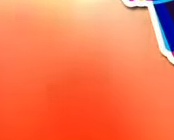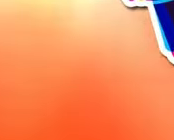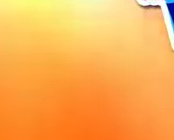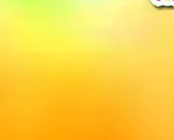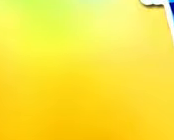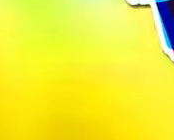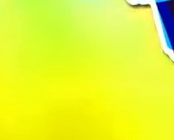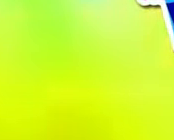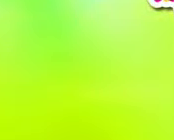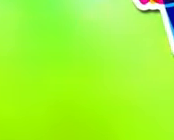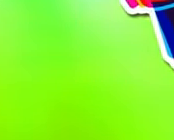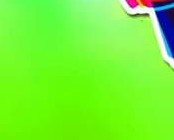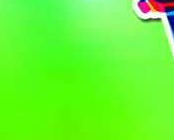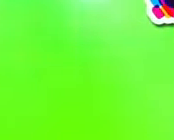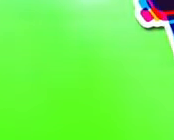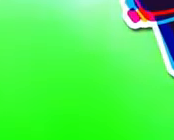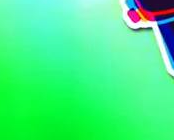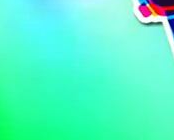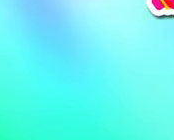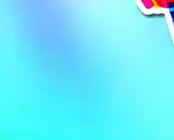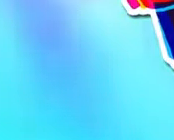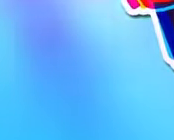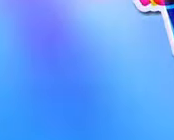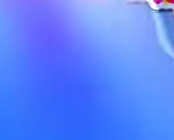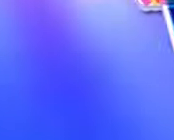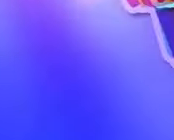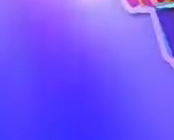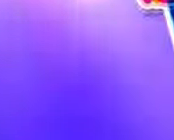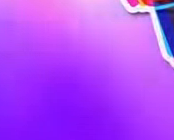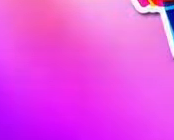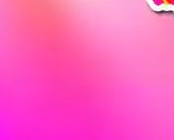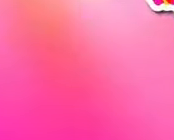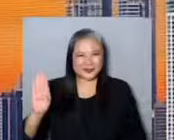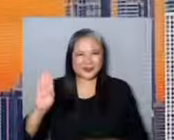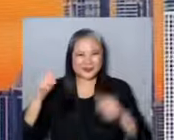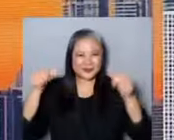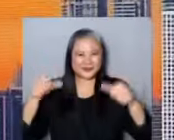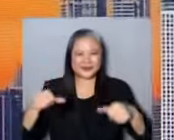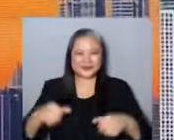at i-post na yan sa aming Facebook page. Post it na.